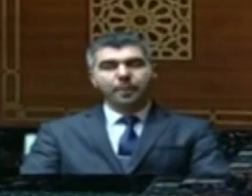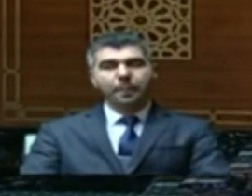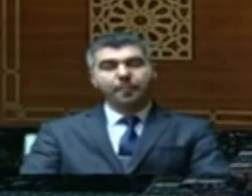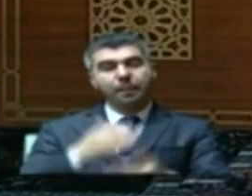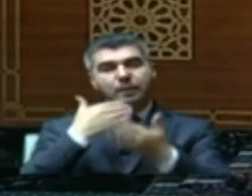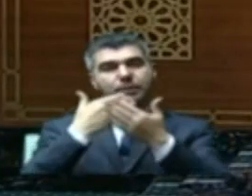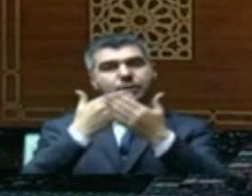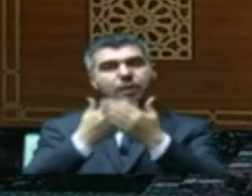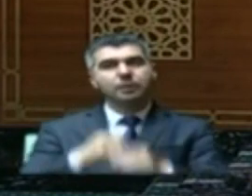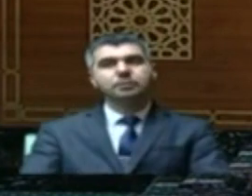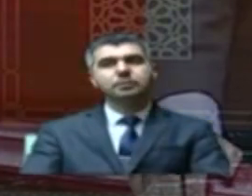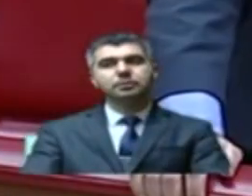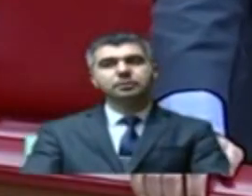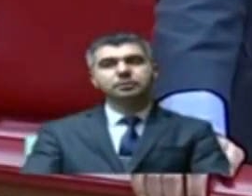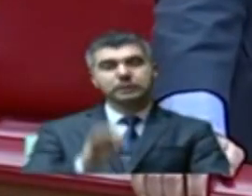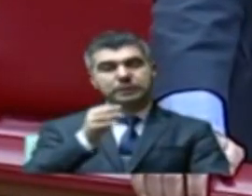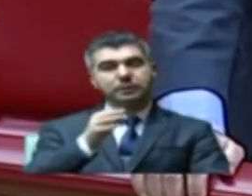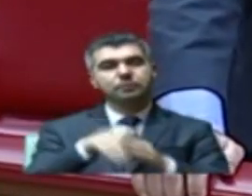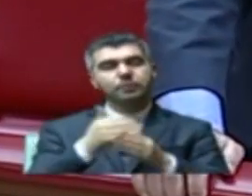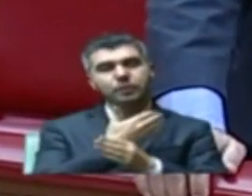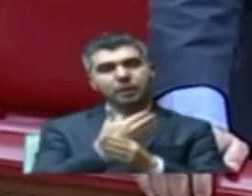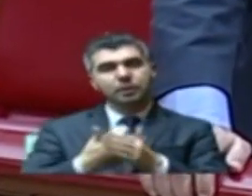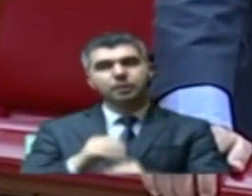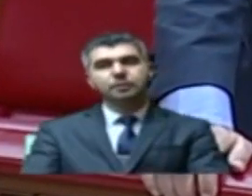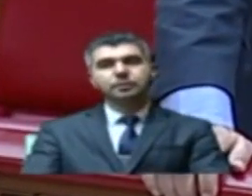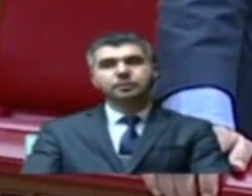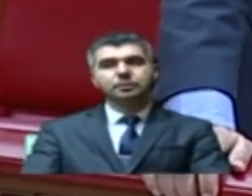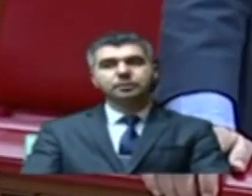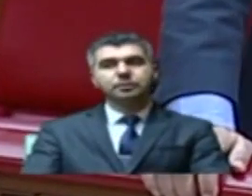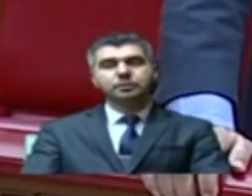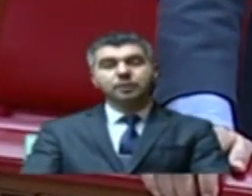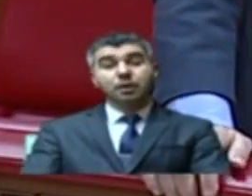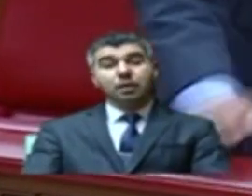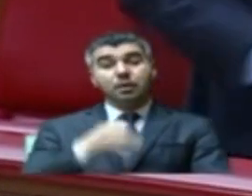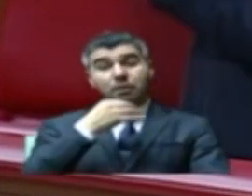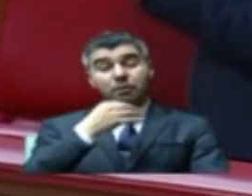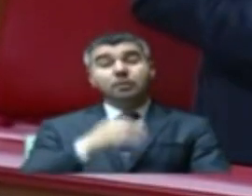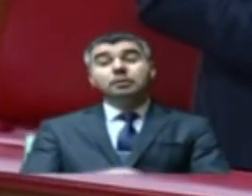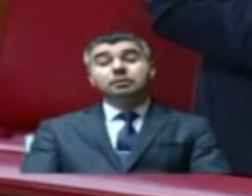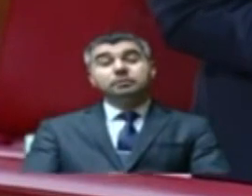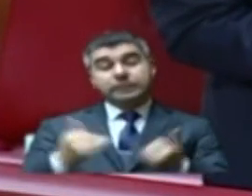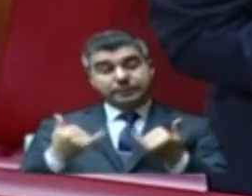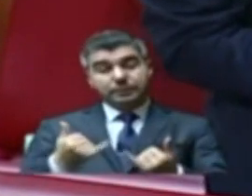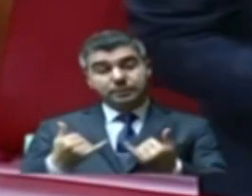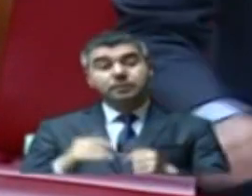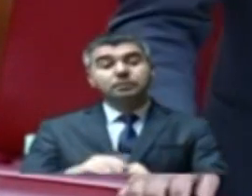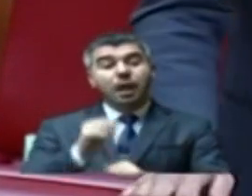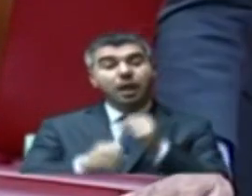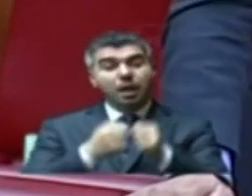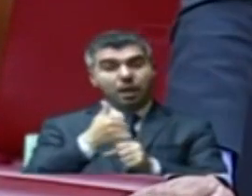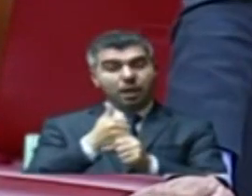شكرا جزيلا سيد المستشار المحترم. أشرتم إلى أنه هذه السنة هي